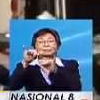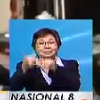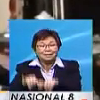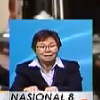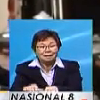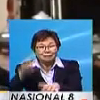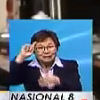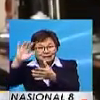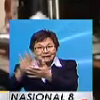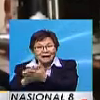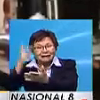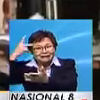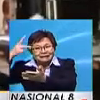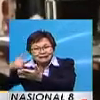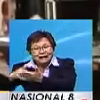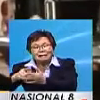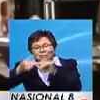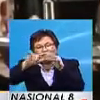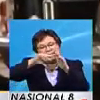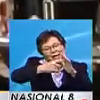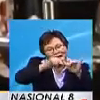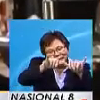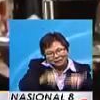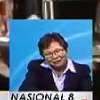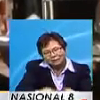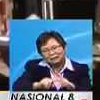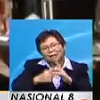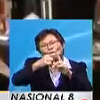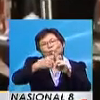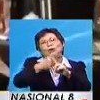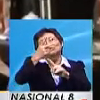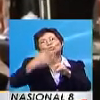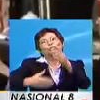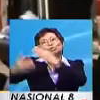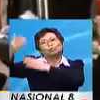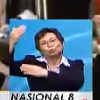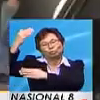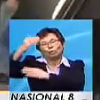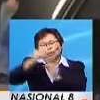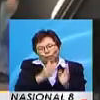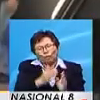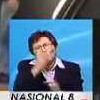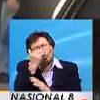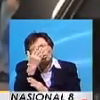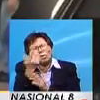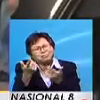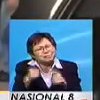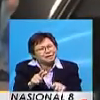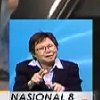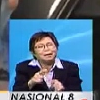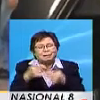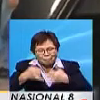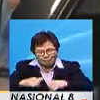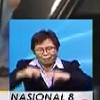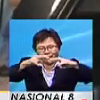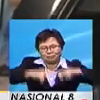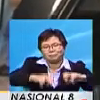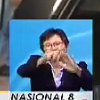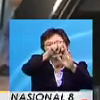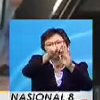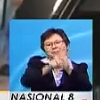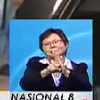dipercayai kenalan suspek dan mula tinggal bersama sejak Februari lalu motif kejadian masih disiasat di bawah seksyen